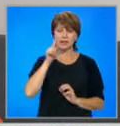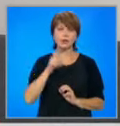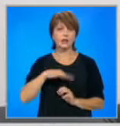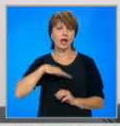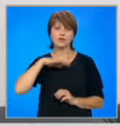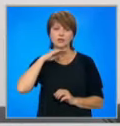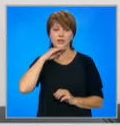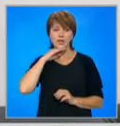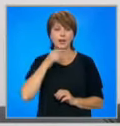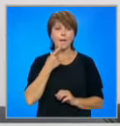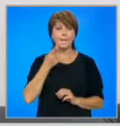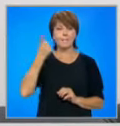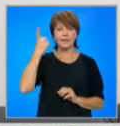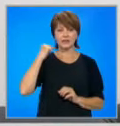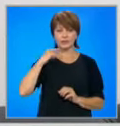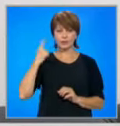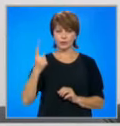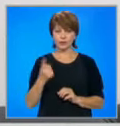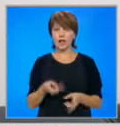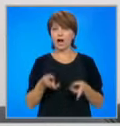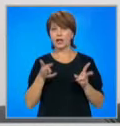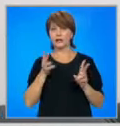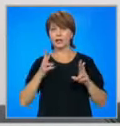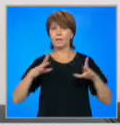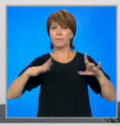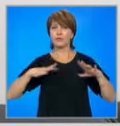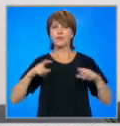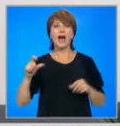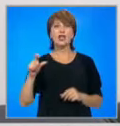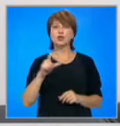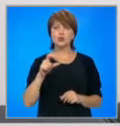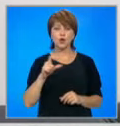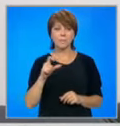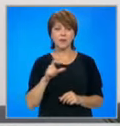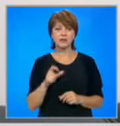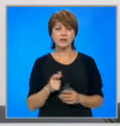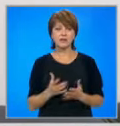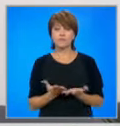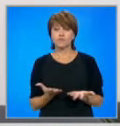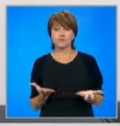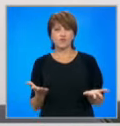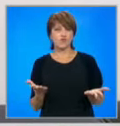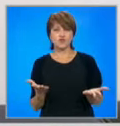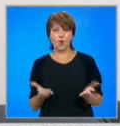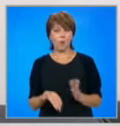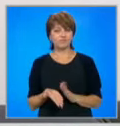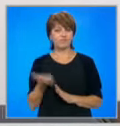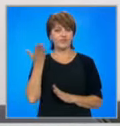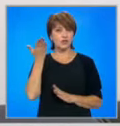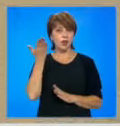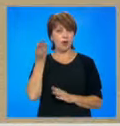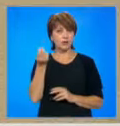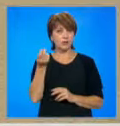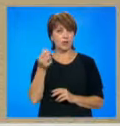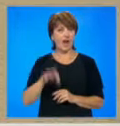бъдат достатъчни. Миналата година решихме да почиваме на Созопол и беше доста висока сумата, но качеството много